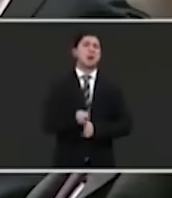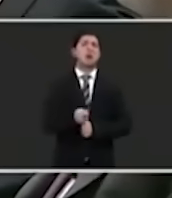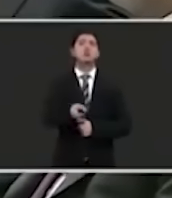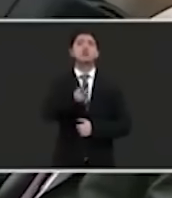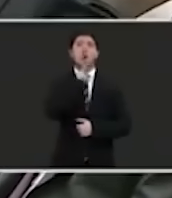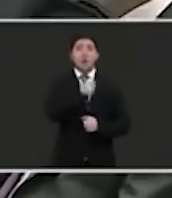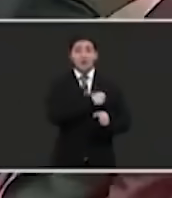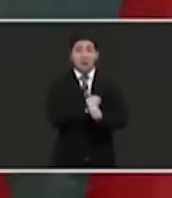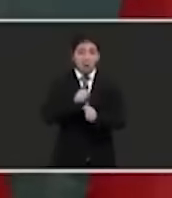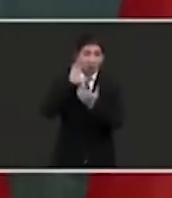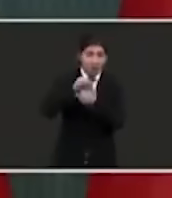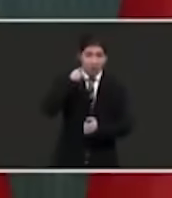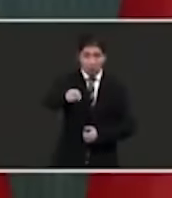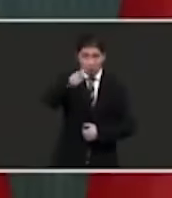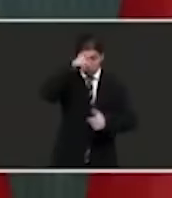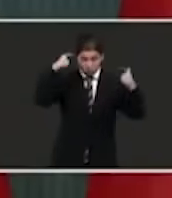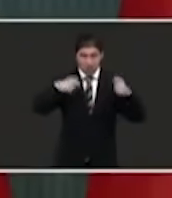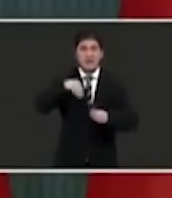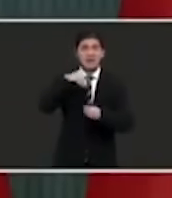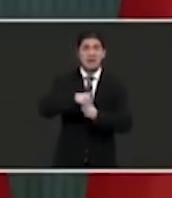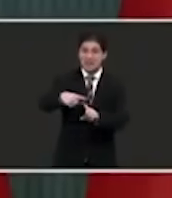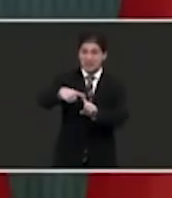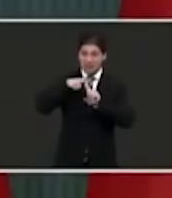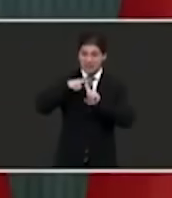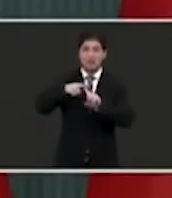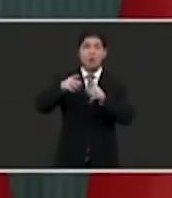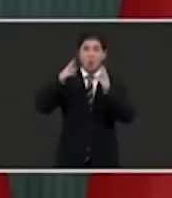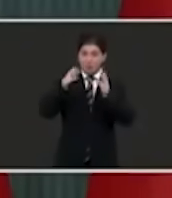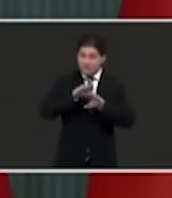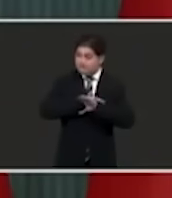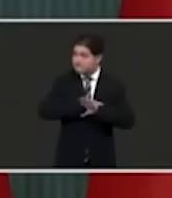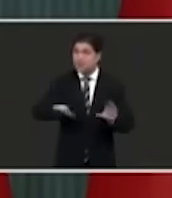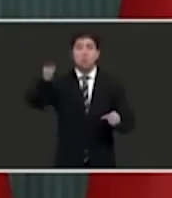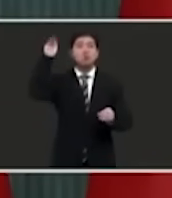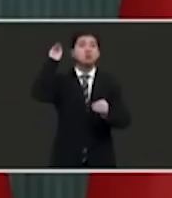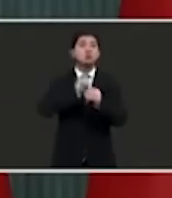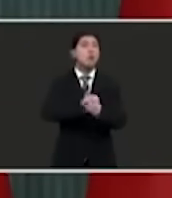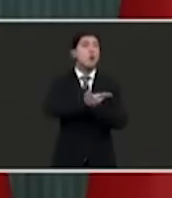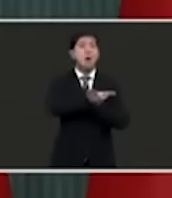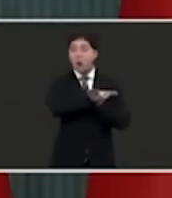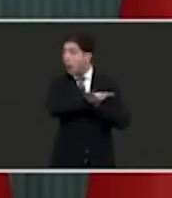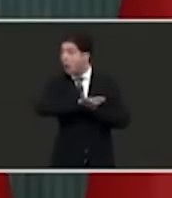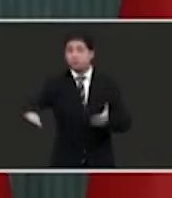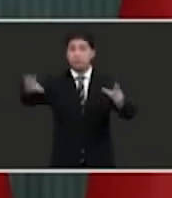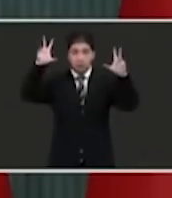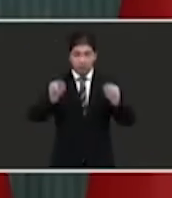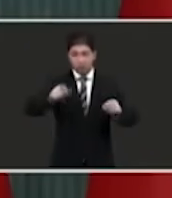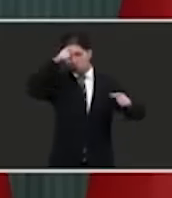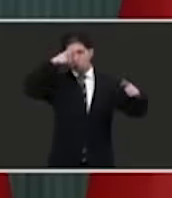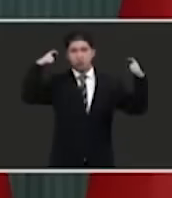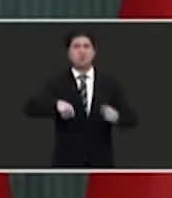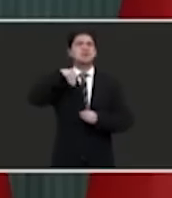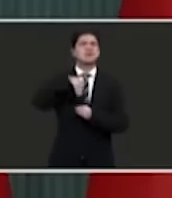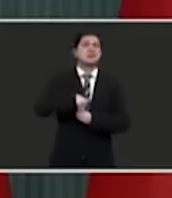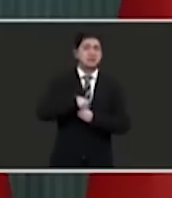terörist ülkemiz için bir tehdit kaynağı olmaktan çıkarılıncaya kadar hudutlarımız içinde